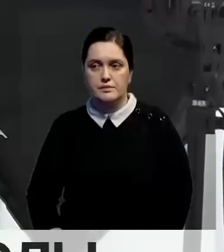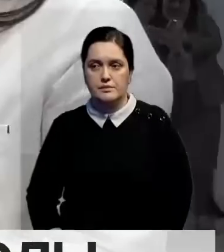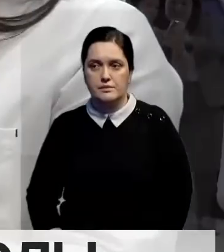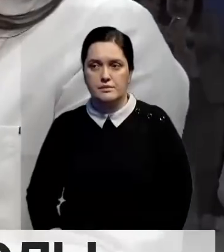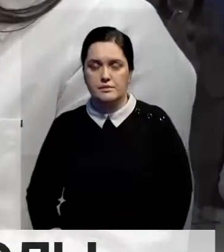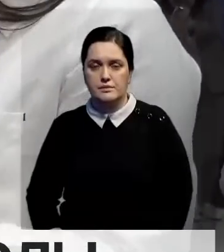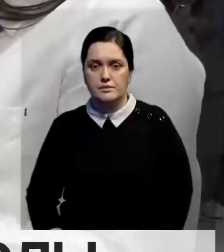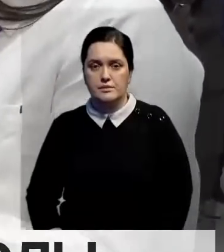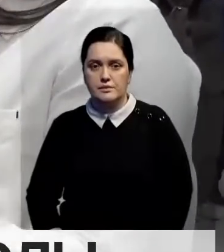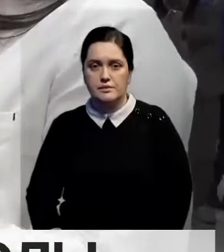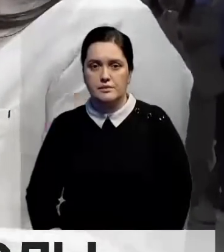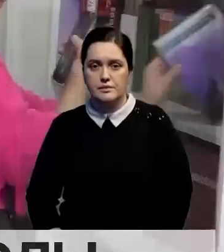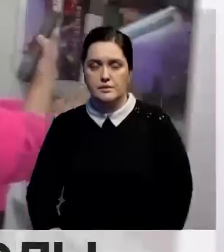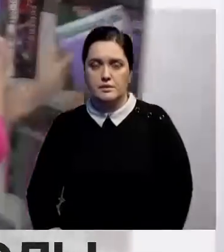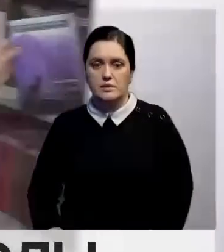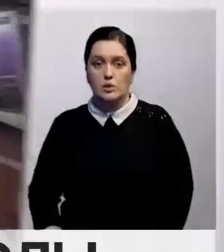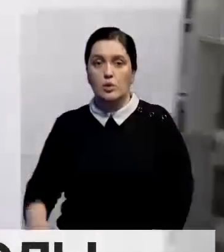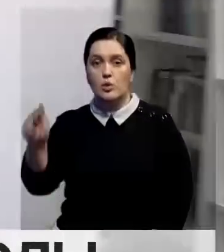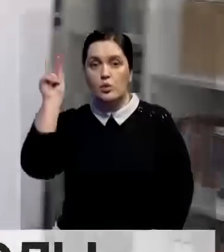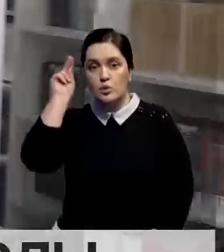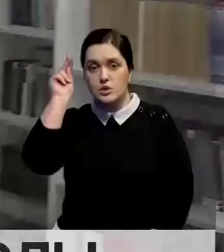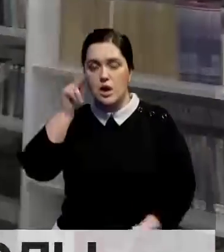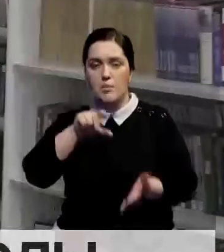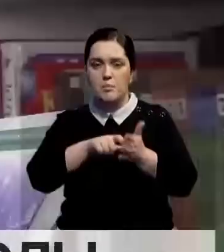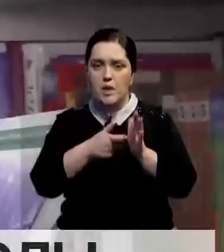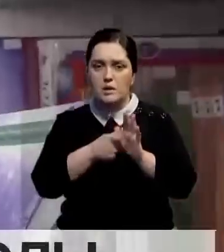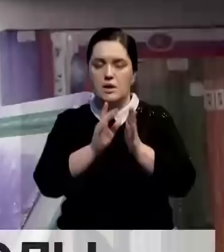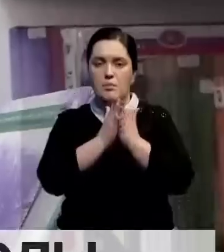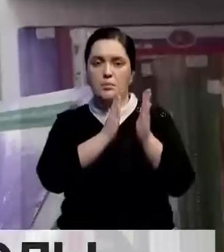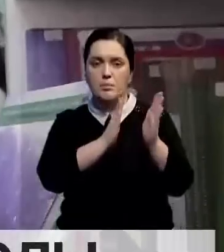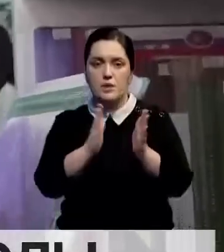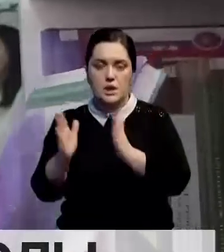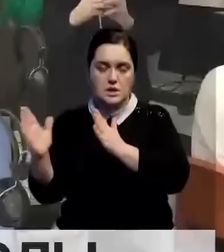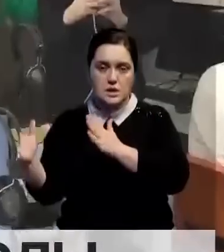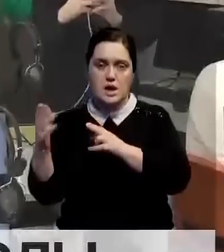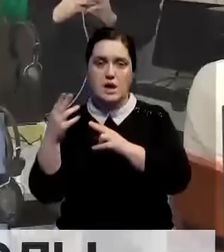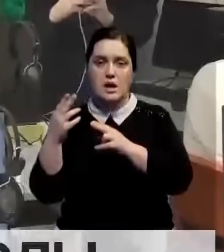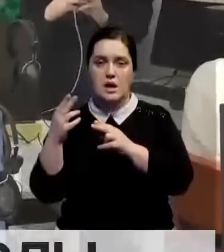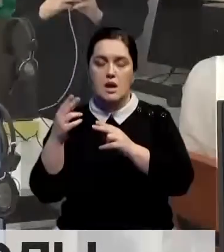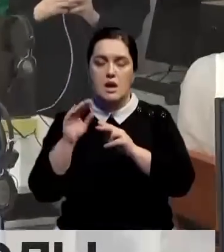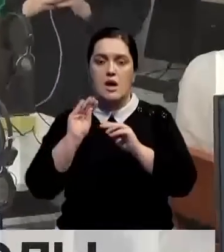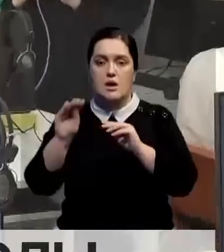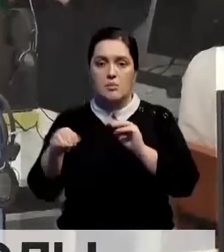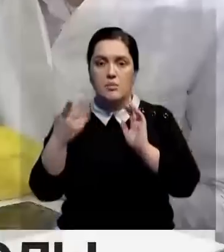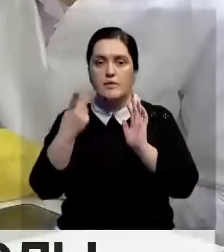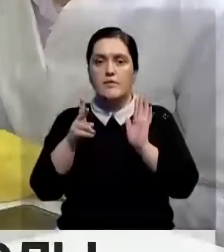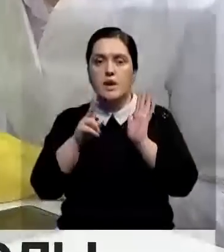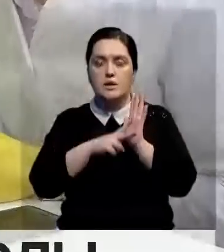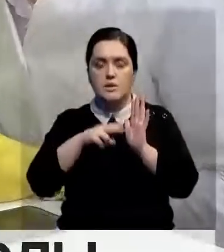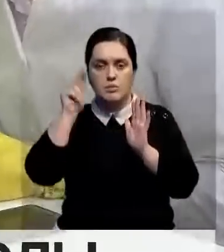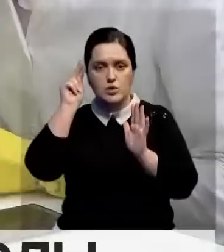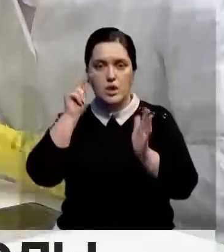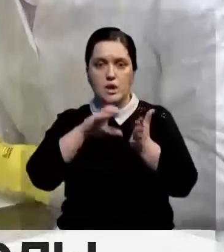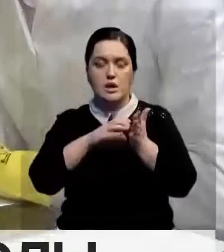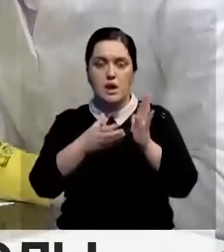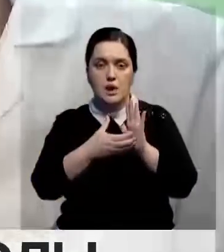STEM-лаборатория, арт- и телестудия, учебные мастерские, инновационная библиотека, новые мультимедийные техники оснастили 27 учебных